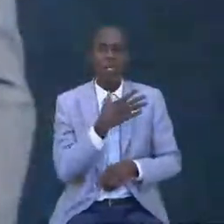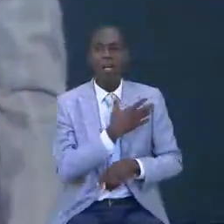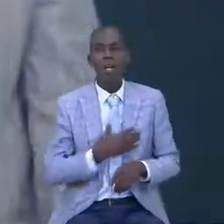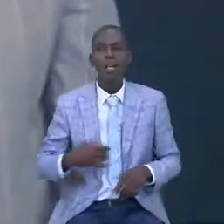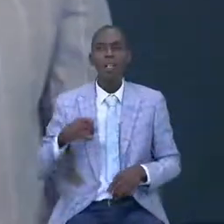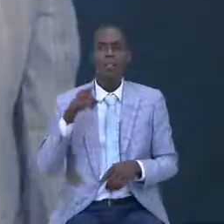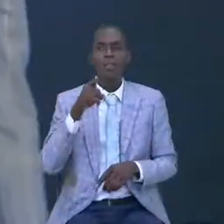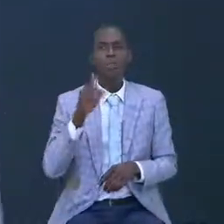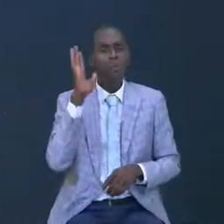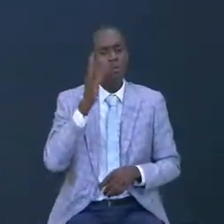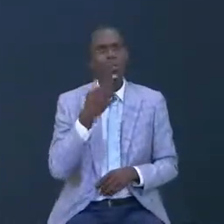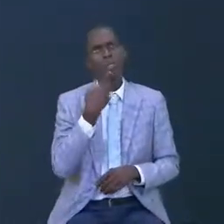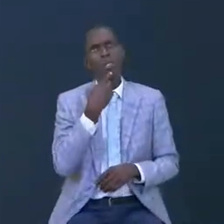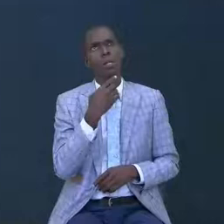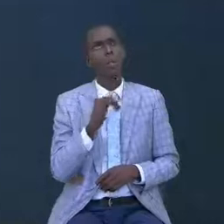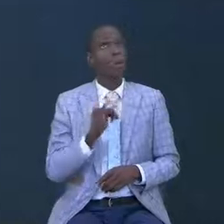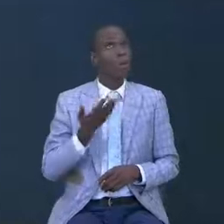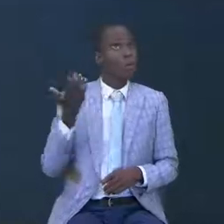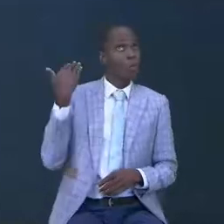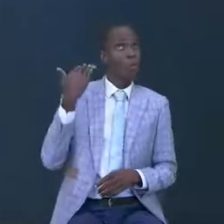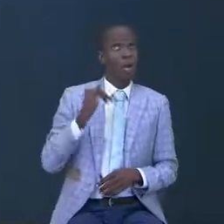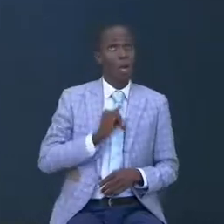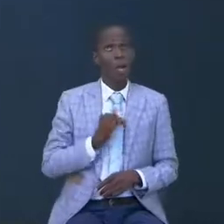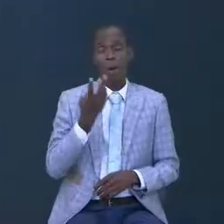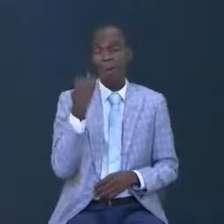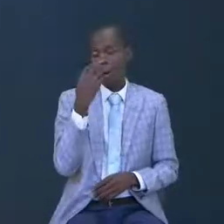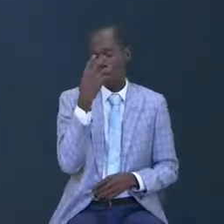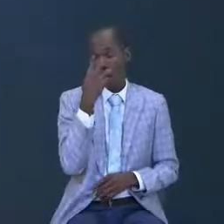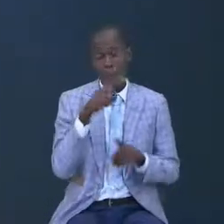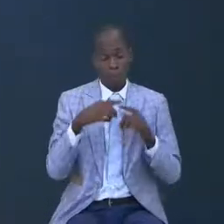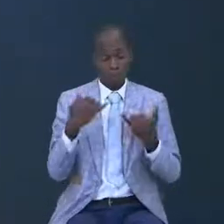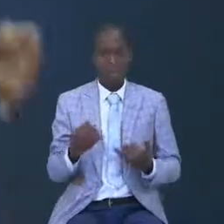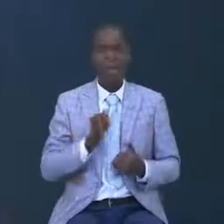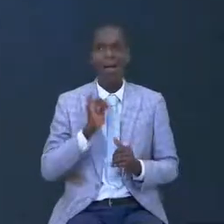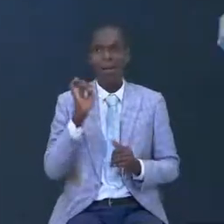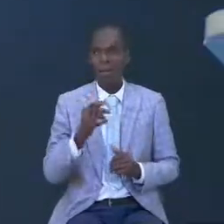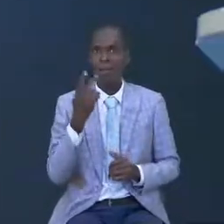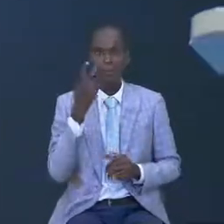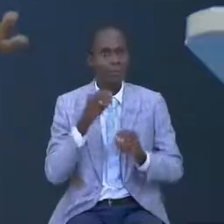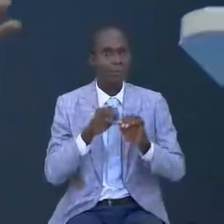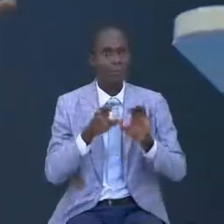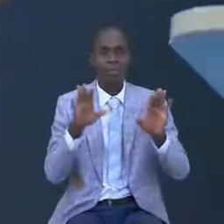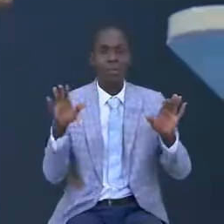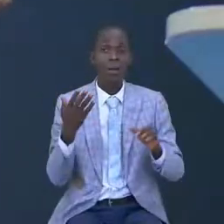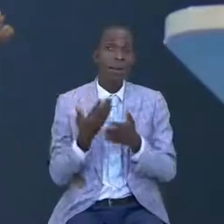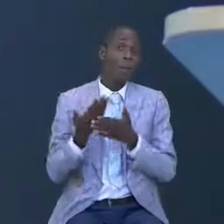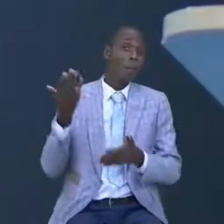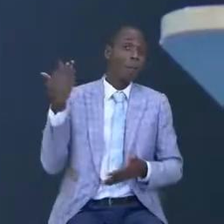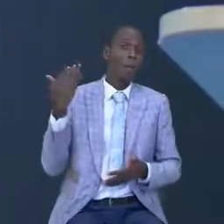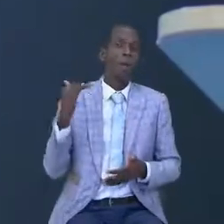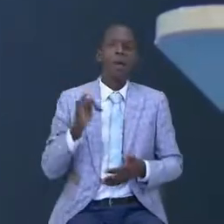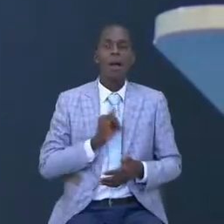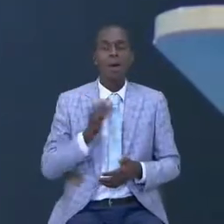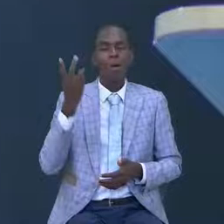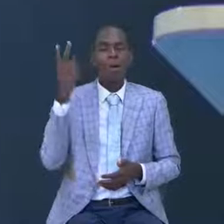soir. Et le Seigneur te délivrera et tu diras que j'étais aveugle, mais maintenant